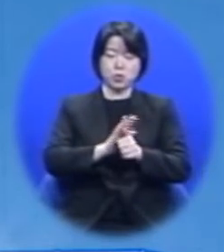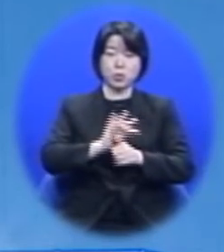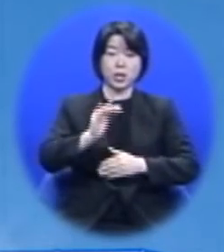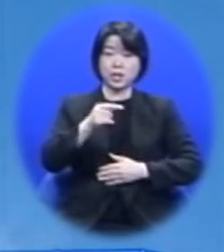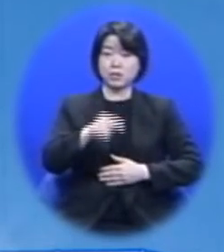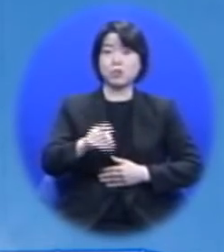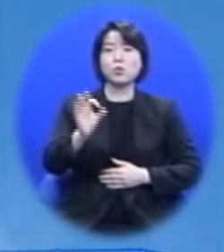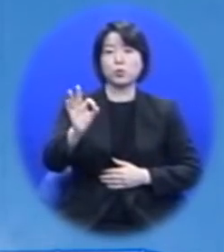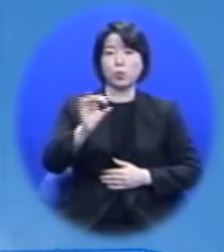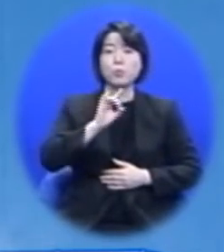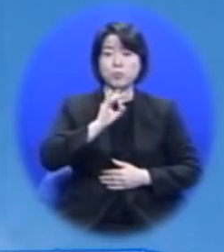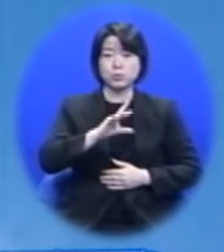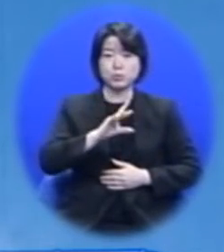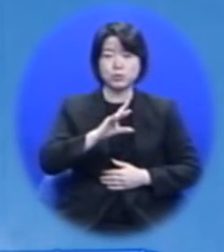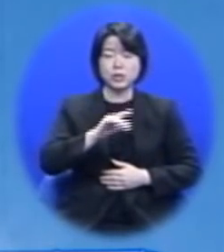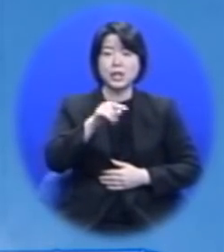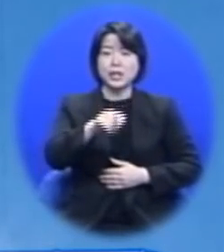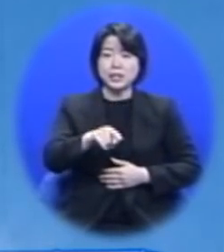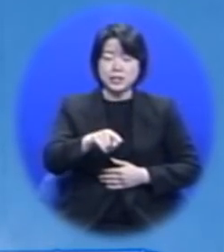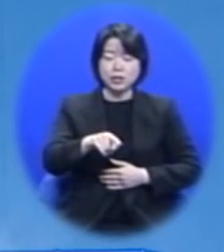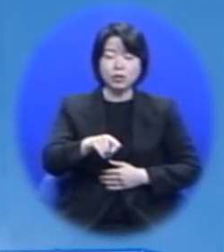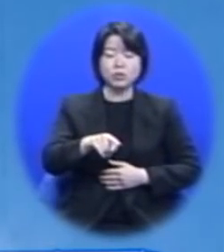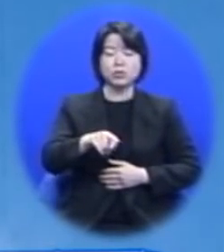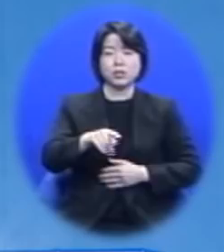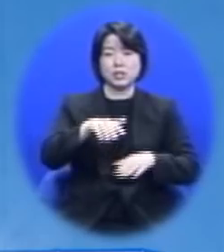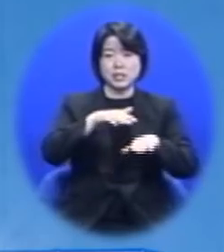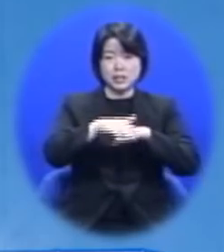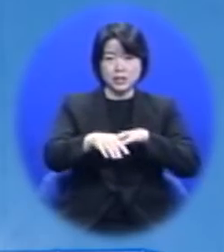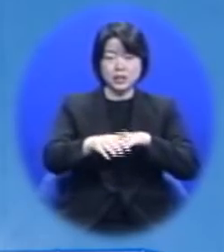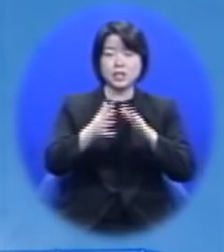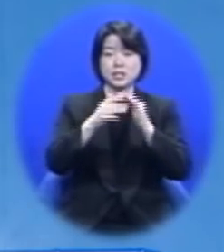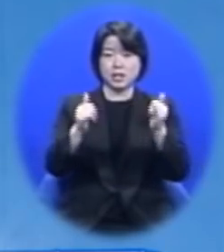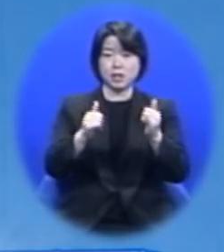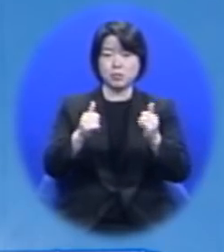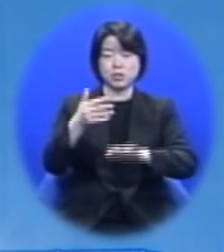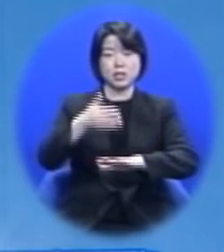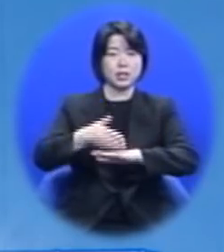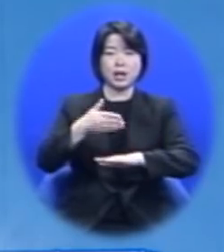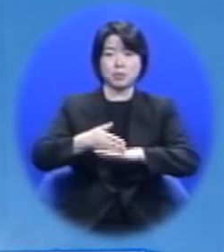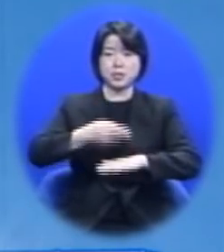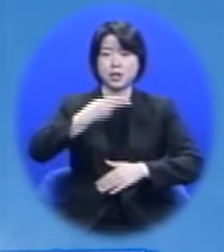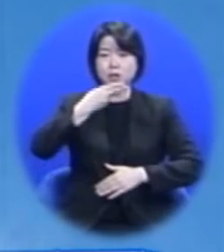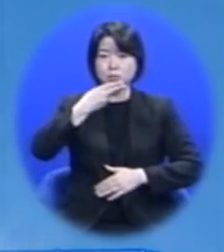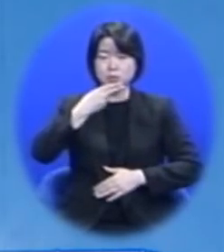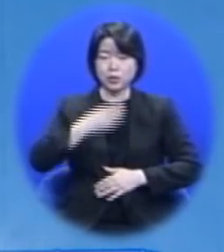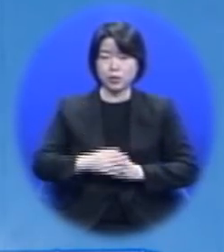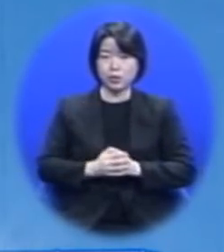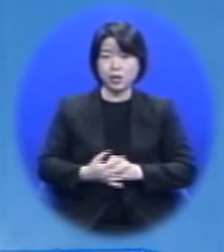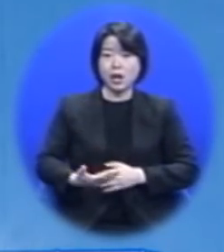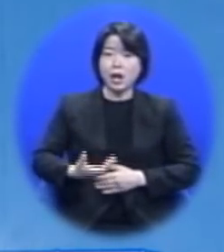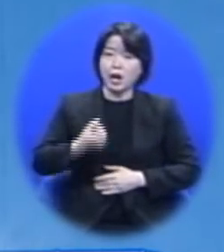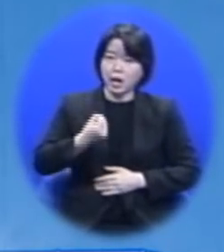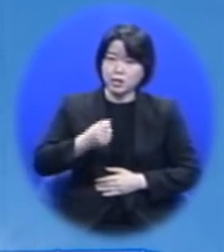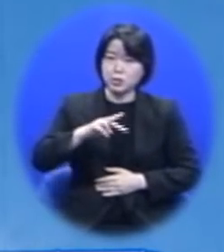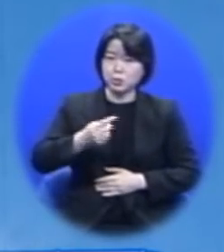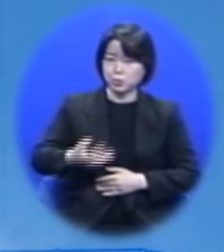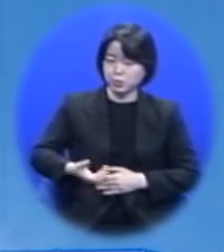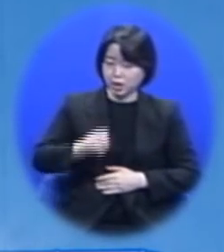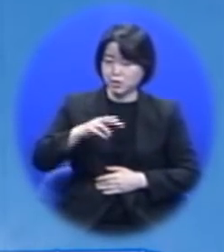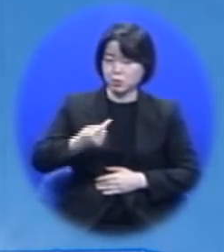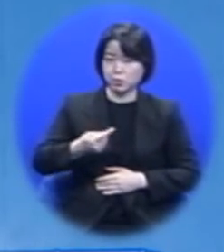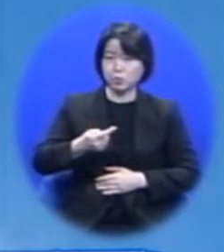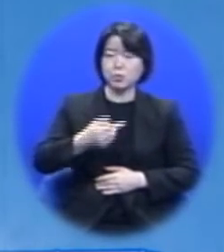돈이었습니다. 이런 유형의 사람은 감사가 없습니다. 가져도 가져도 모자라고